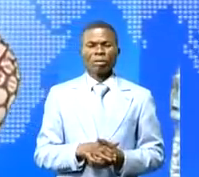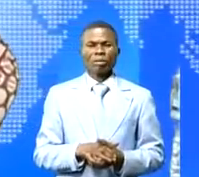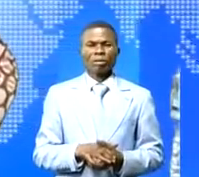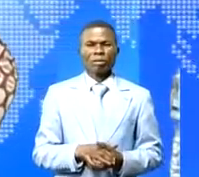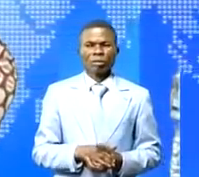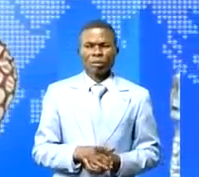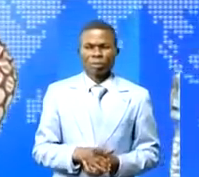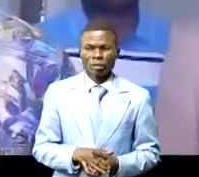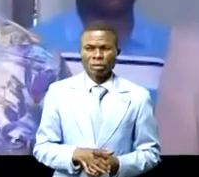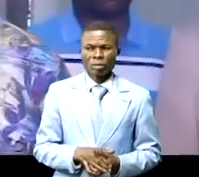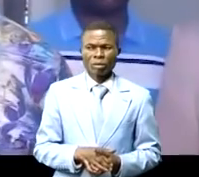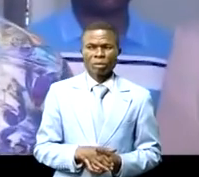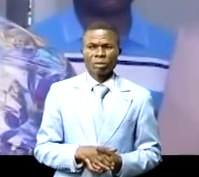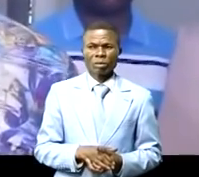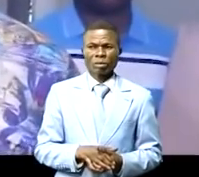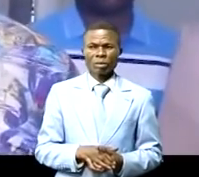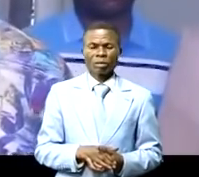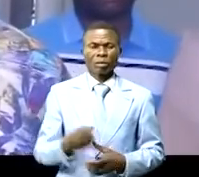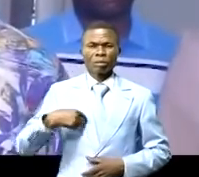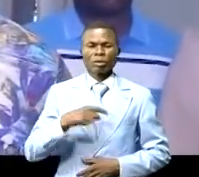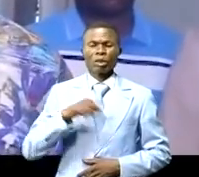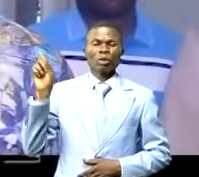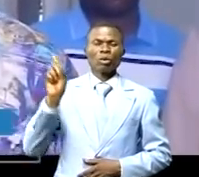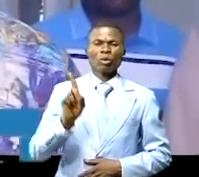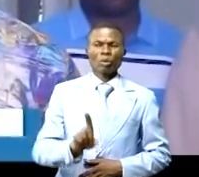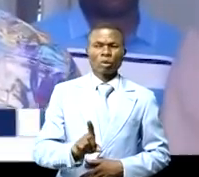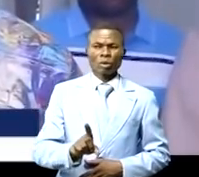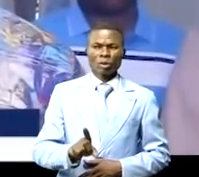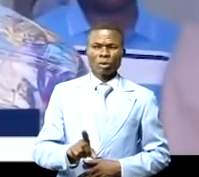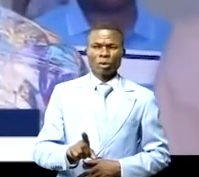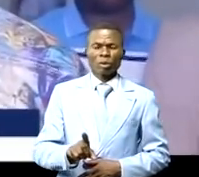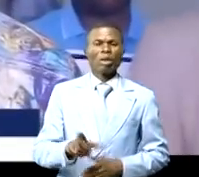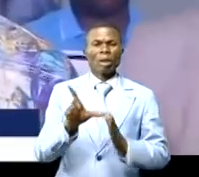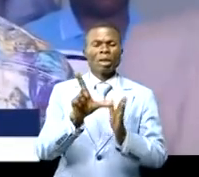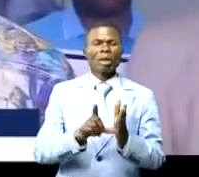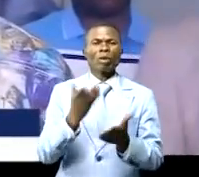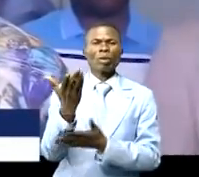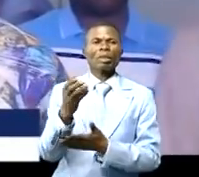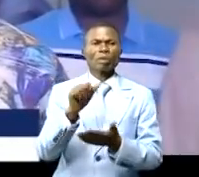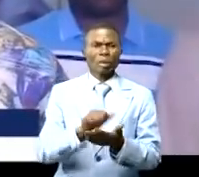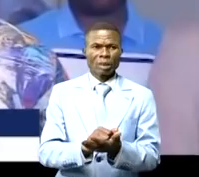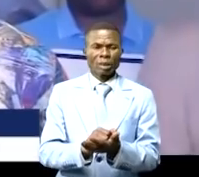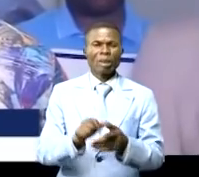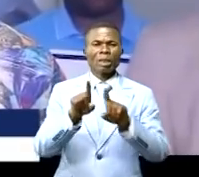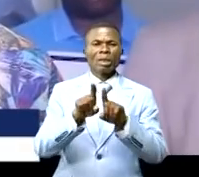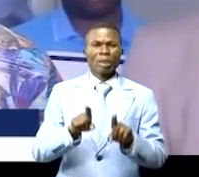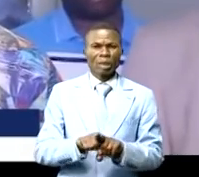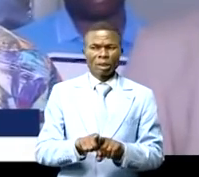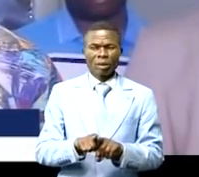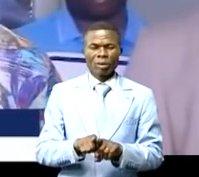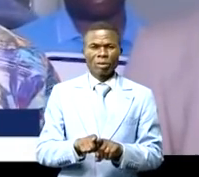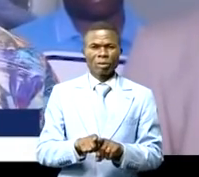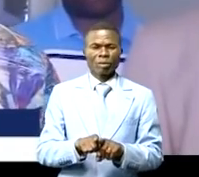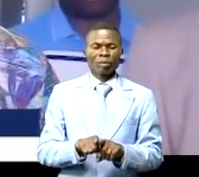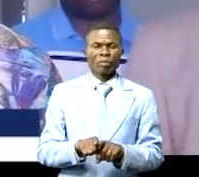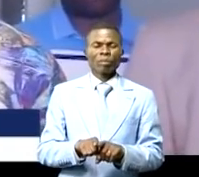Mengipanzi. Nous sommes venus, tel que voulu par la loi, depuis le 7